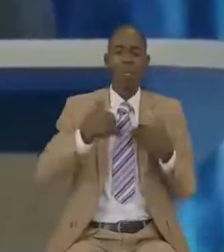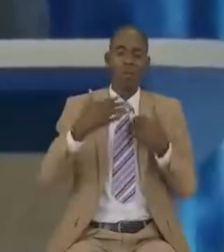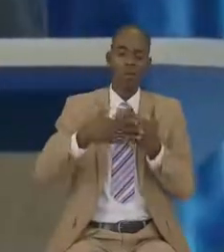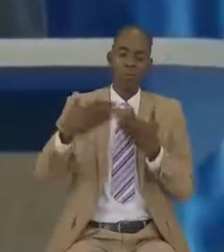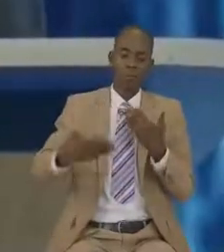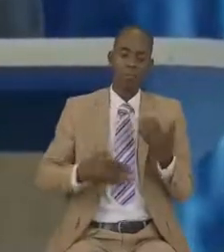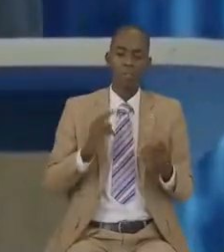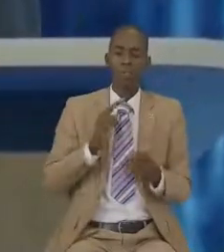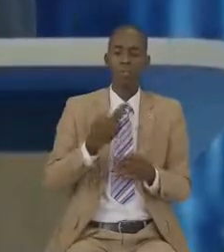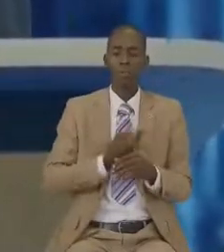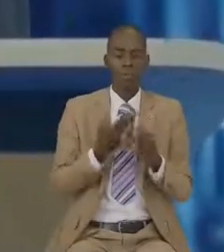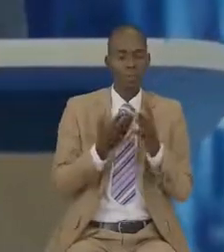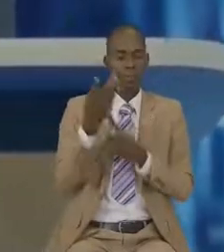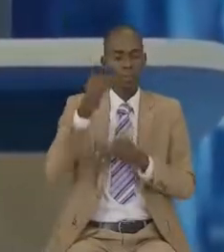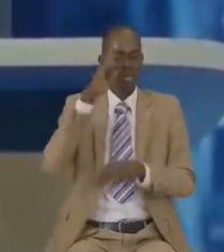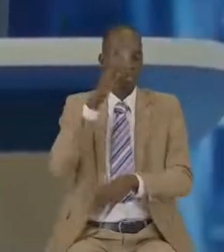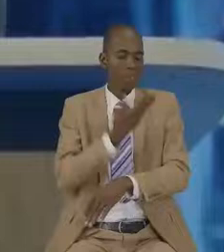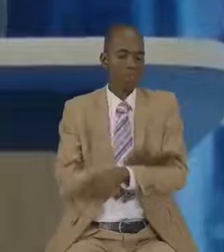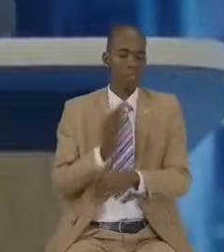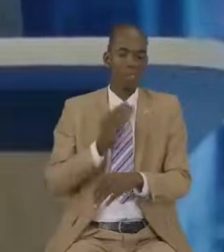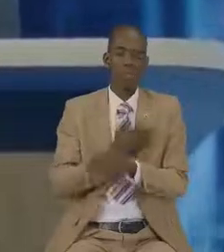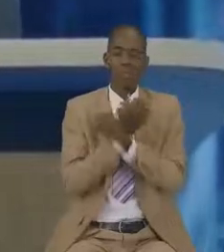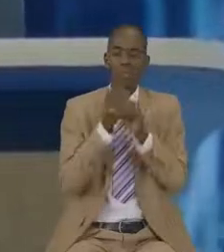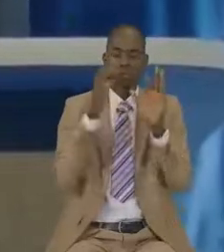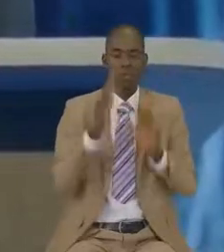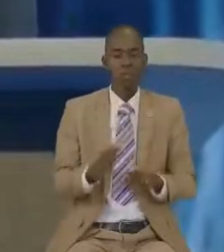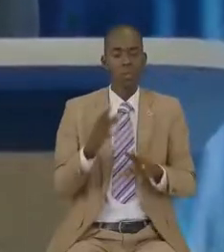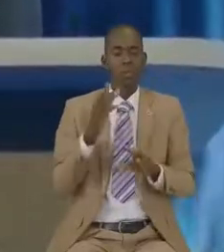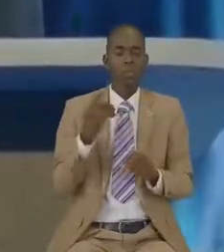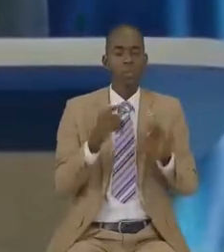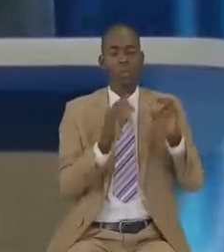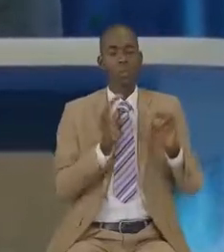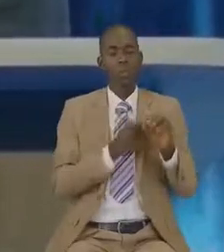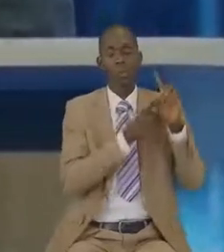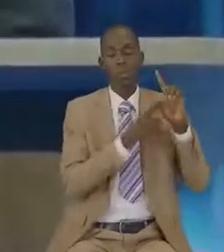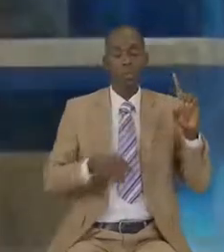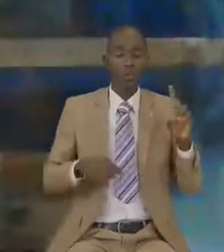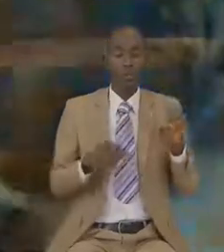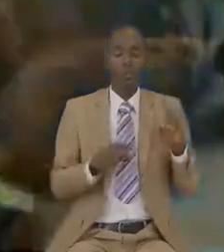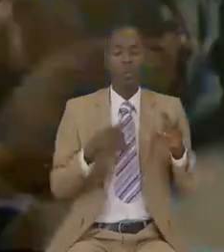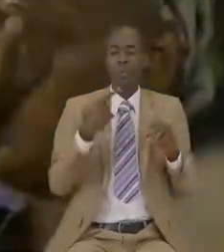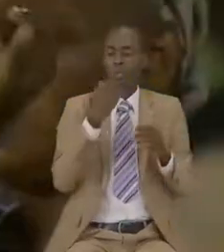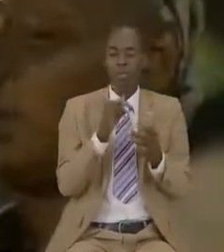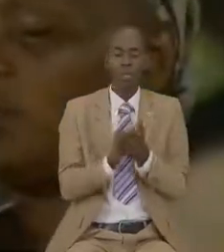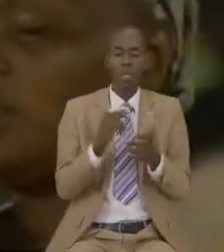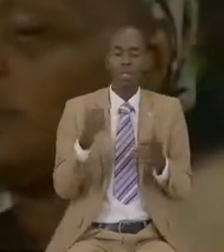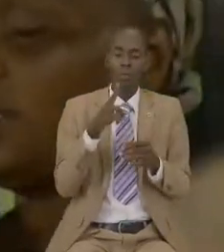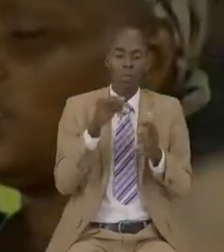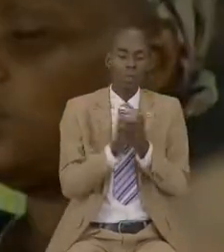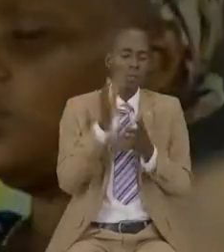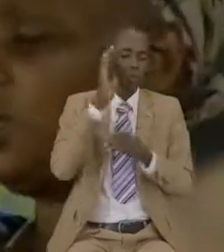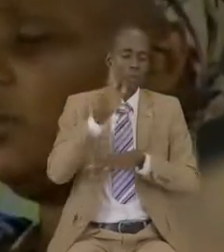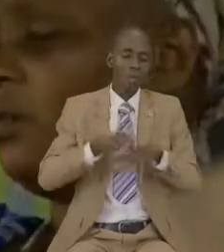Fils, notre Sauveur. Et Seigneur, tu as dit, quiconque invoquera le nom du Seigneur